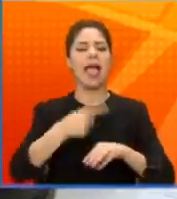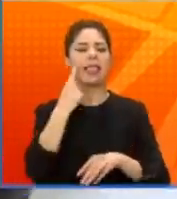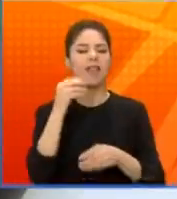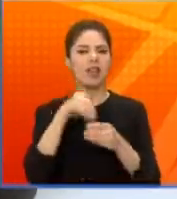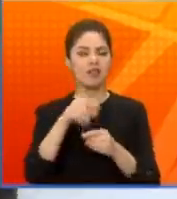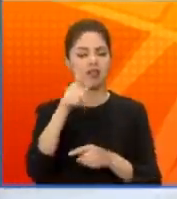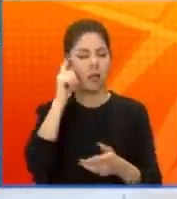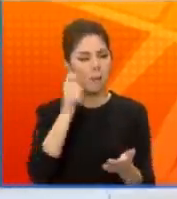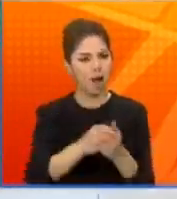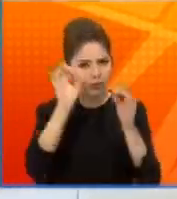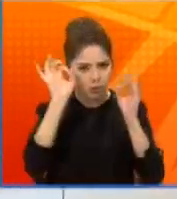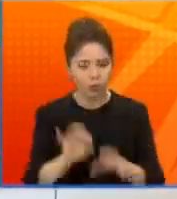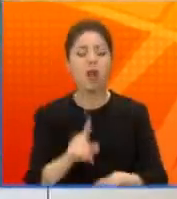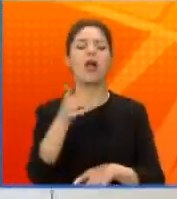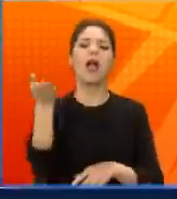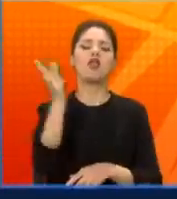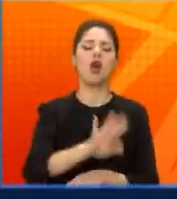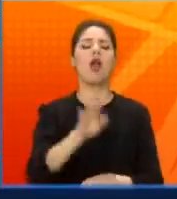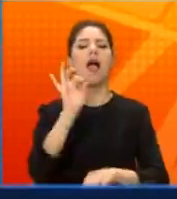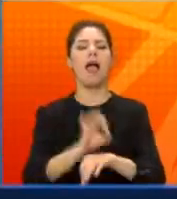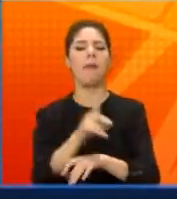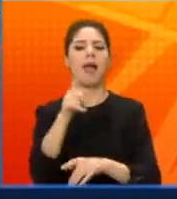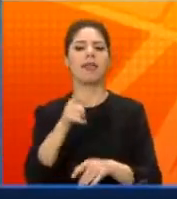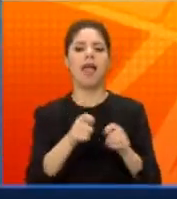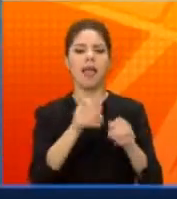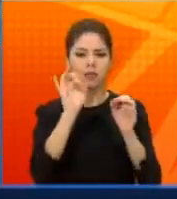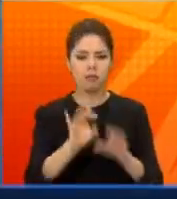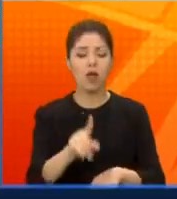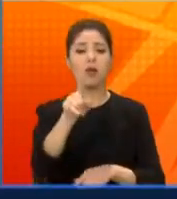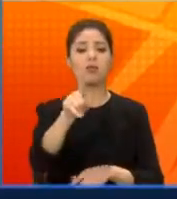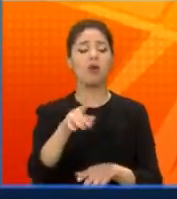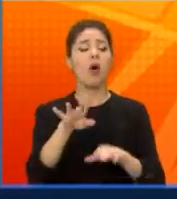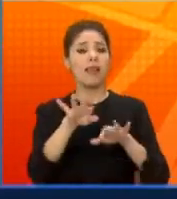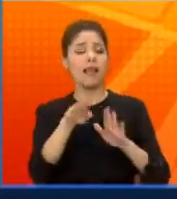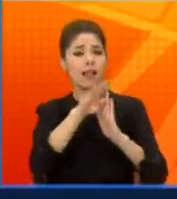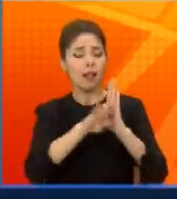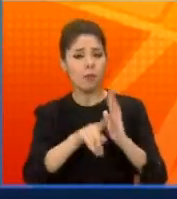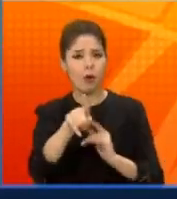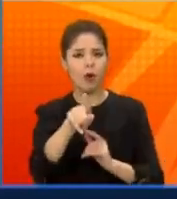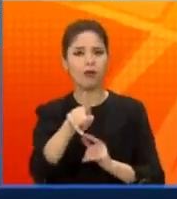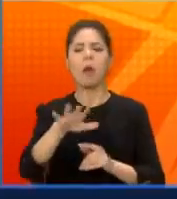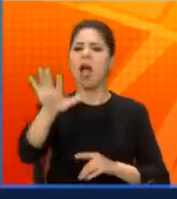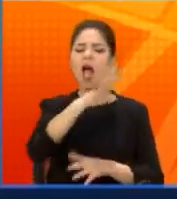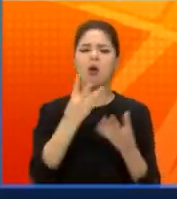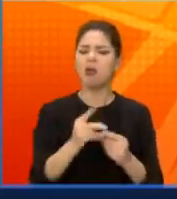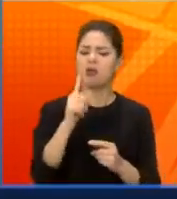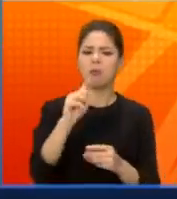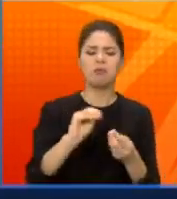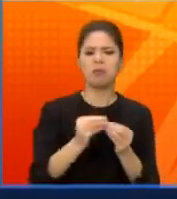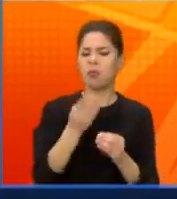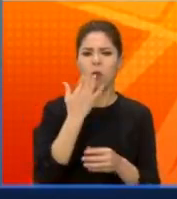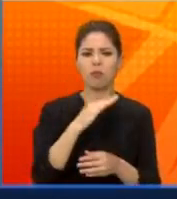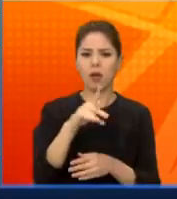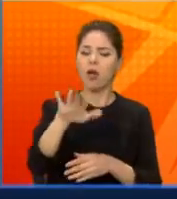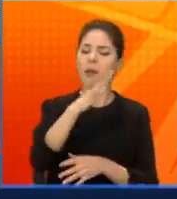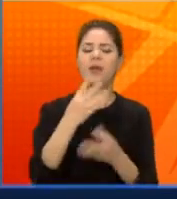Hemen ardından da eğitimlere geçilecek. Herkes yazılımcı olacak diye bir şey yok ama bilinçli bir yazılımcı bence yani herhangi iki kod yazan insandan çok